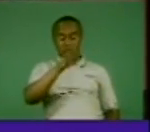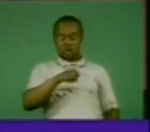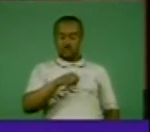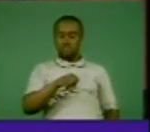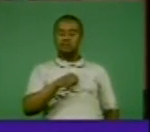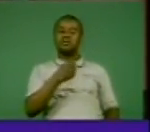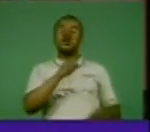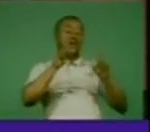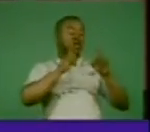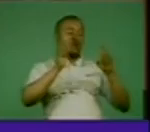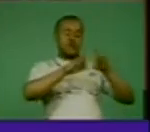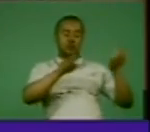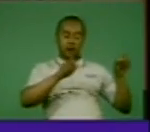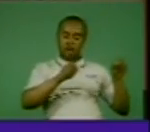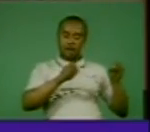147.